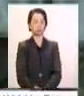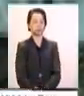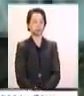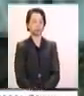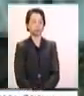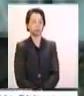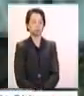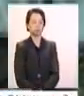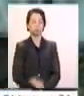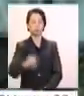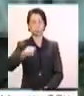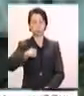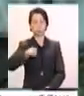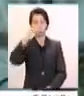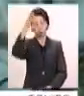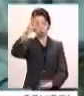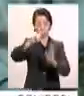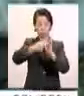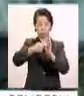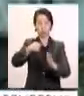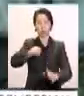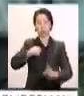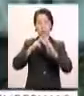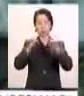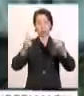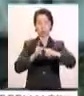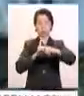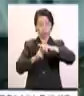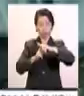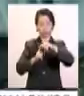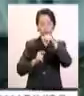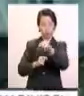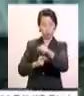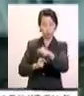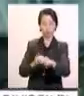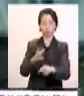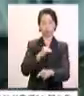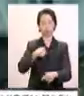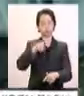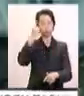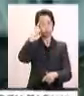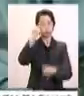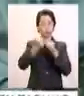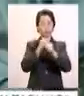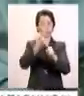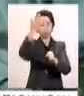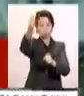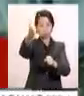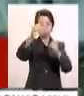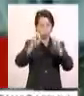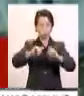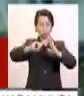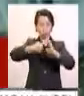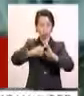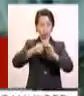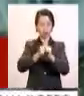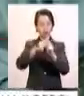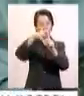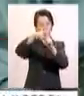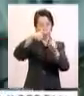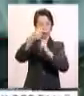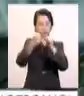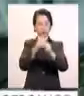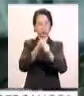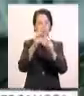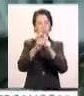Kita akan mulakan, saya sangat positif dengan langkah ini. Saya ingat tahun hadapan kita dah boleh memulakan dalam pertengahan tahun